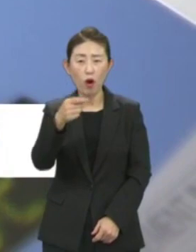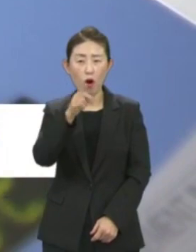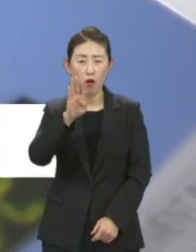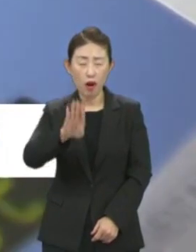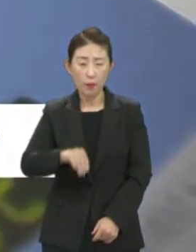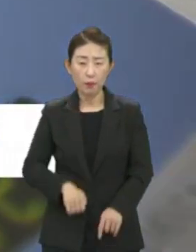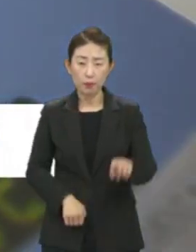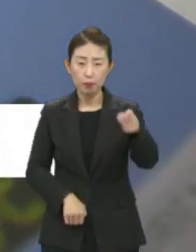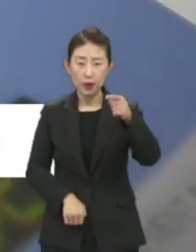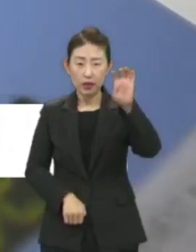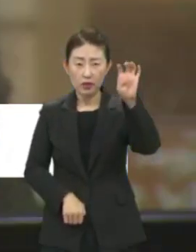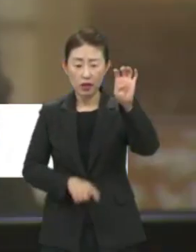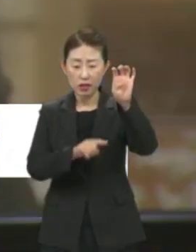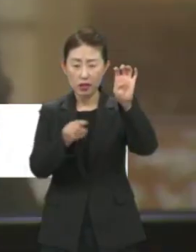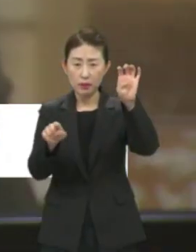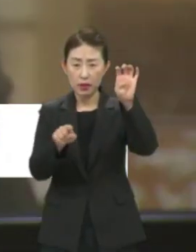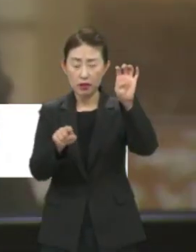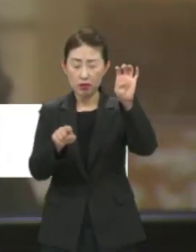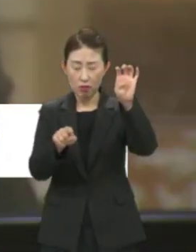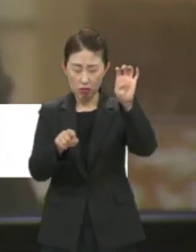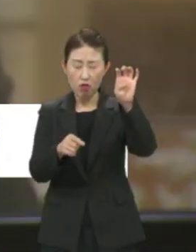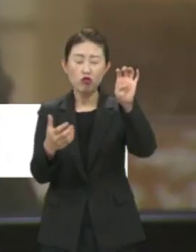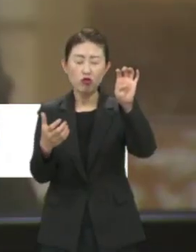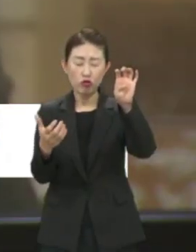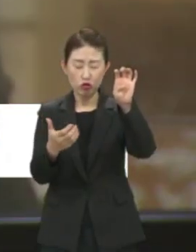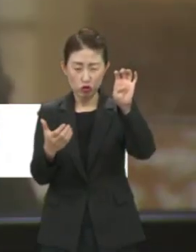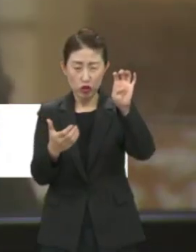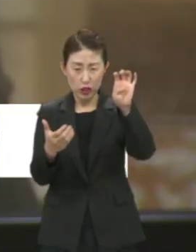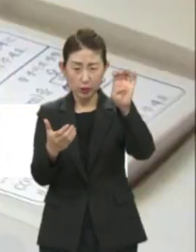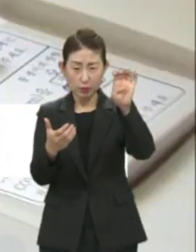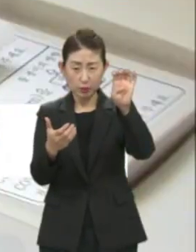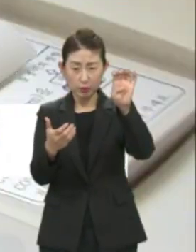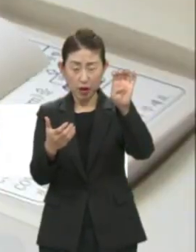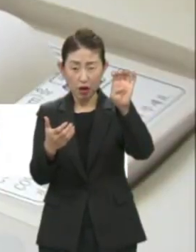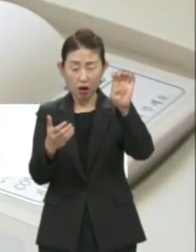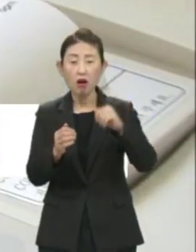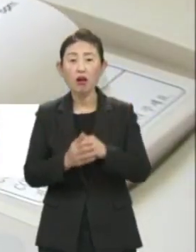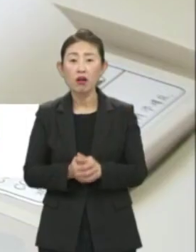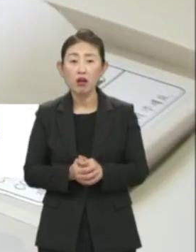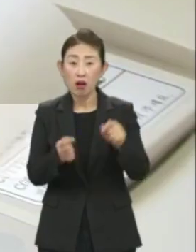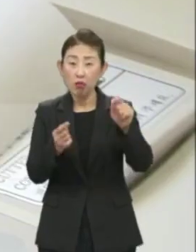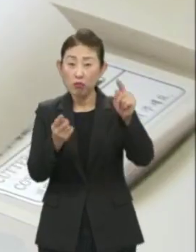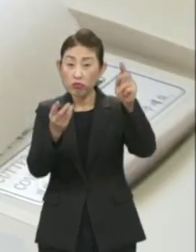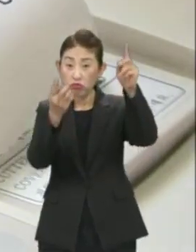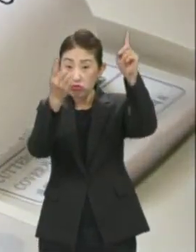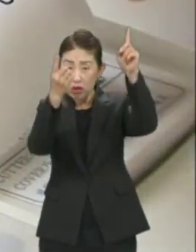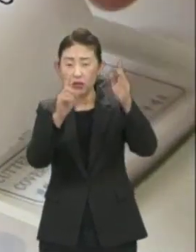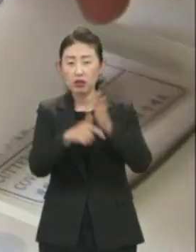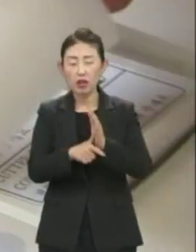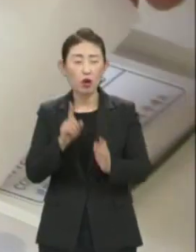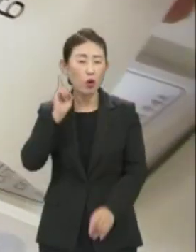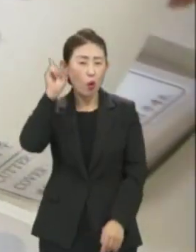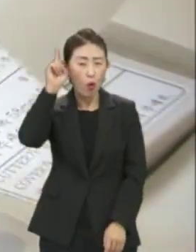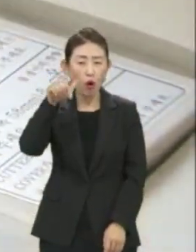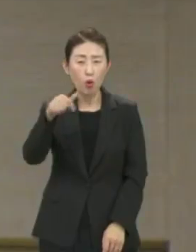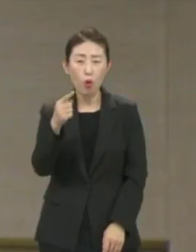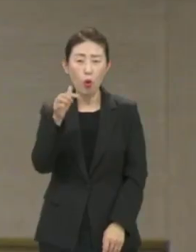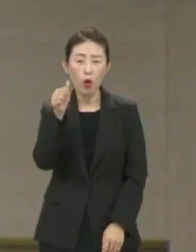혈압이 140mm 머큐리, 이완기 혈압이 90mm 머큐리 이상일 경우 고혈압이라